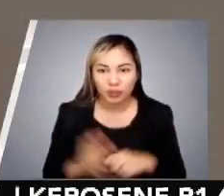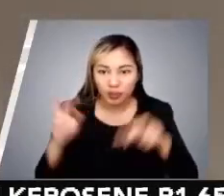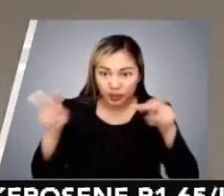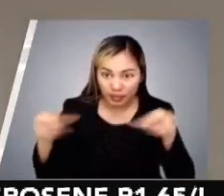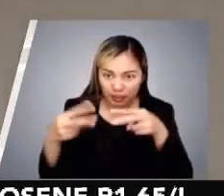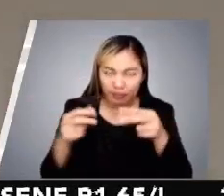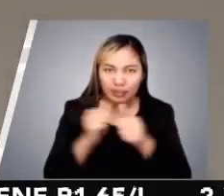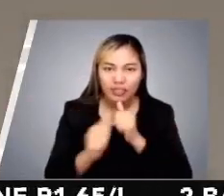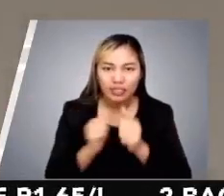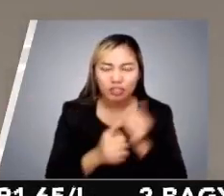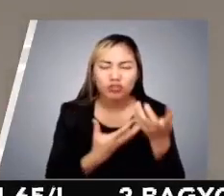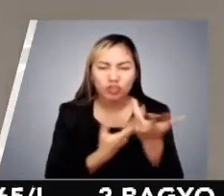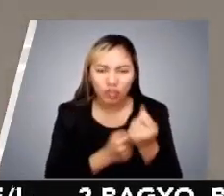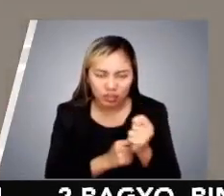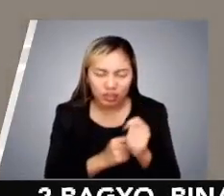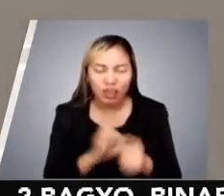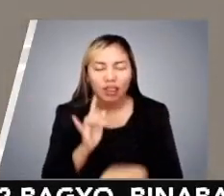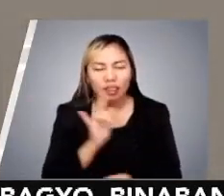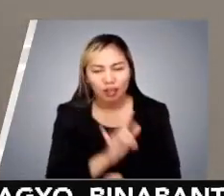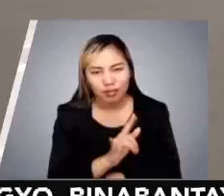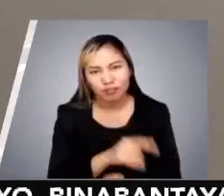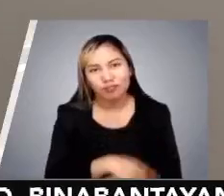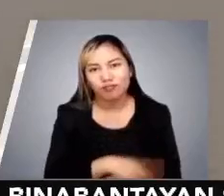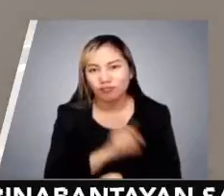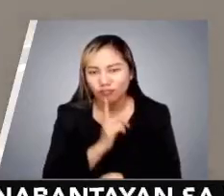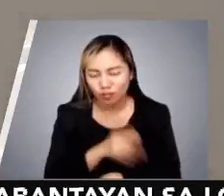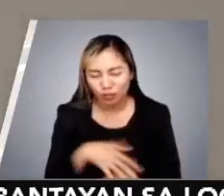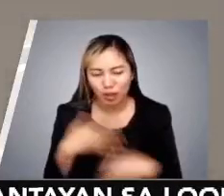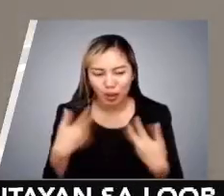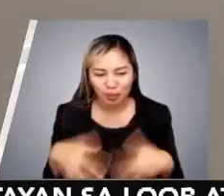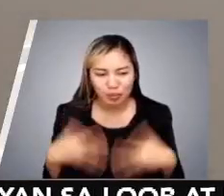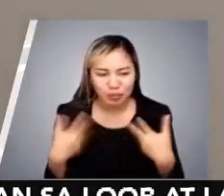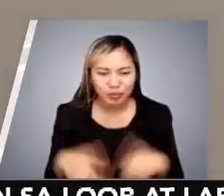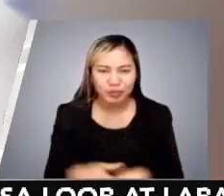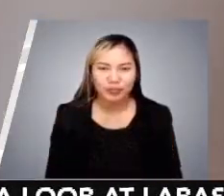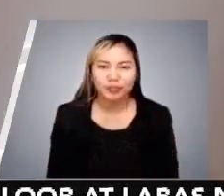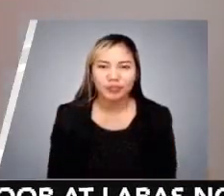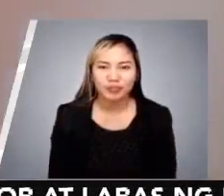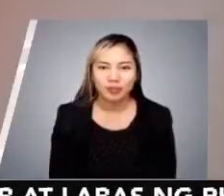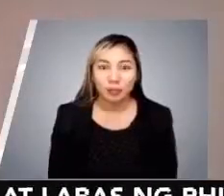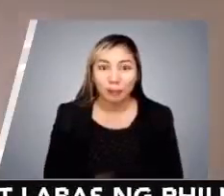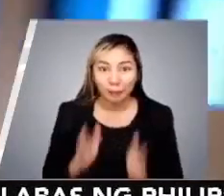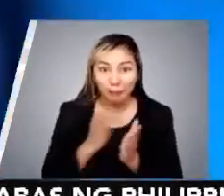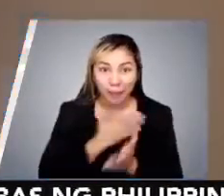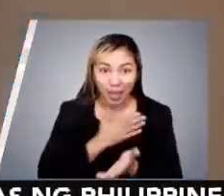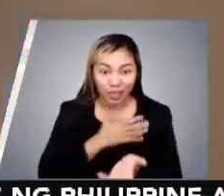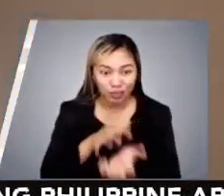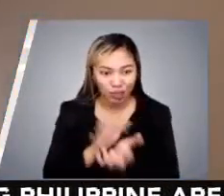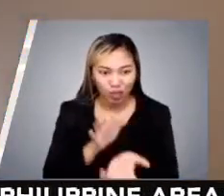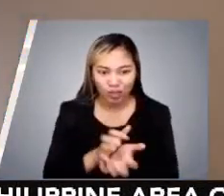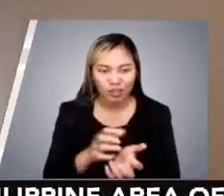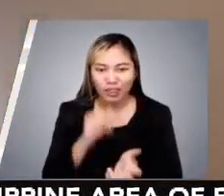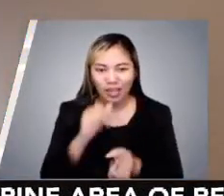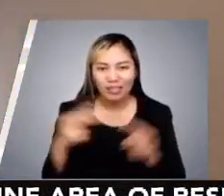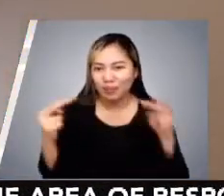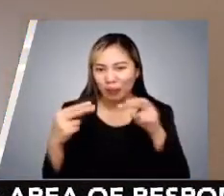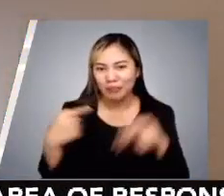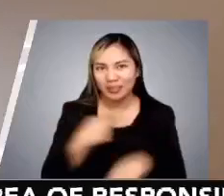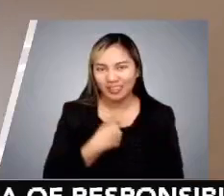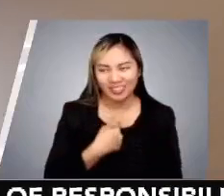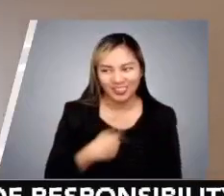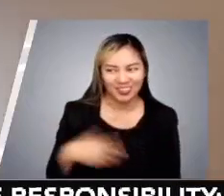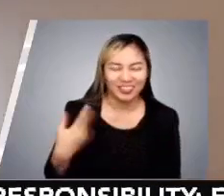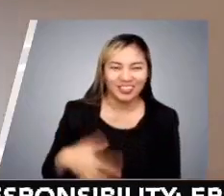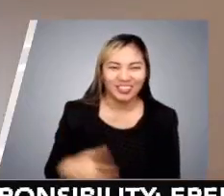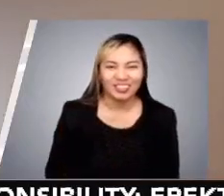Love talaga. Ay, nako. Kaya pag umalis ako, hindi nakatingin sa akin. Ayun lang. Pero maganda